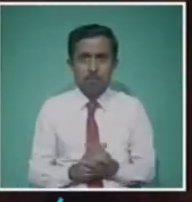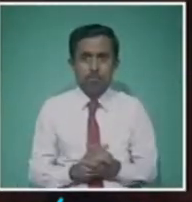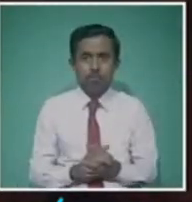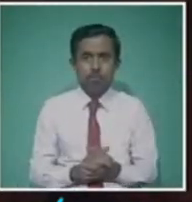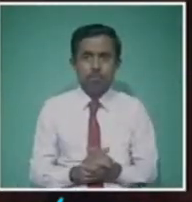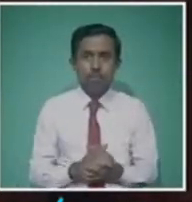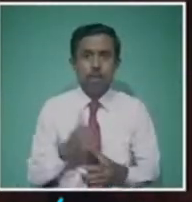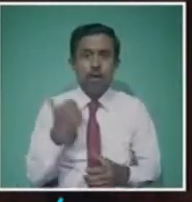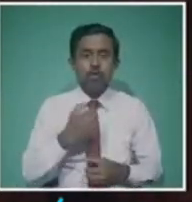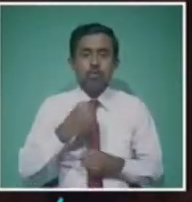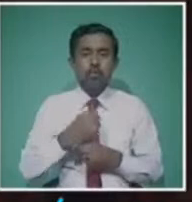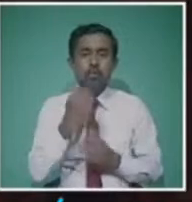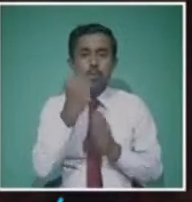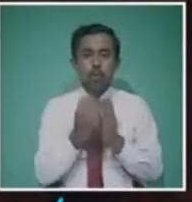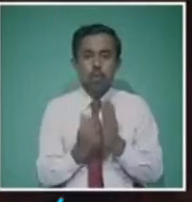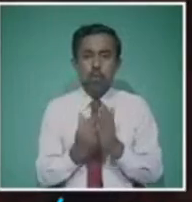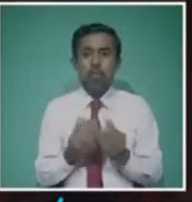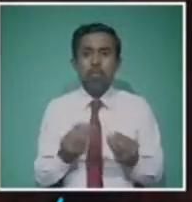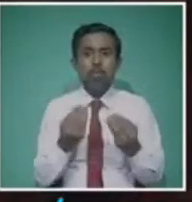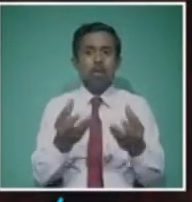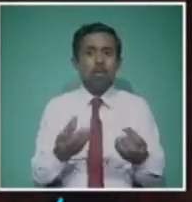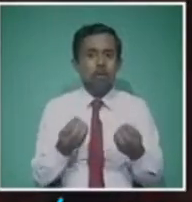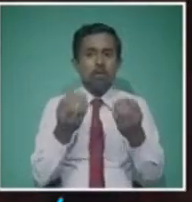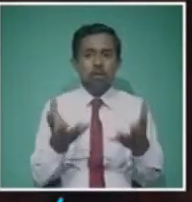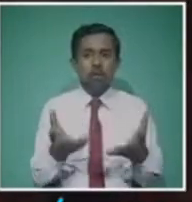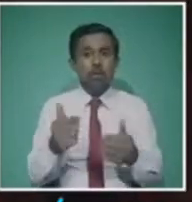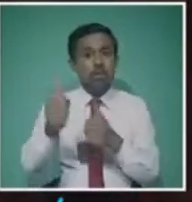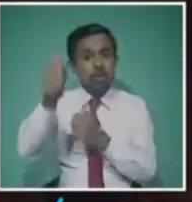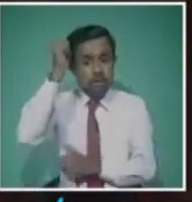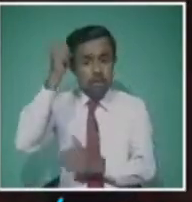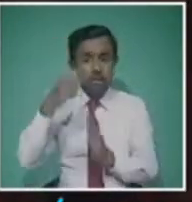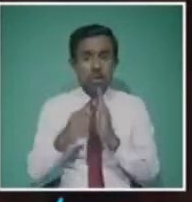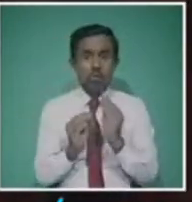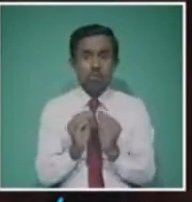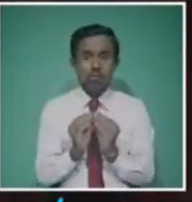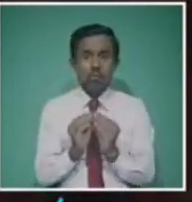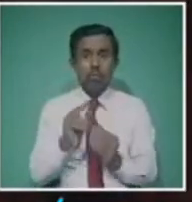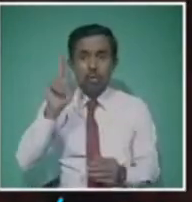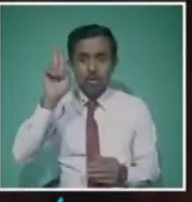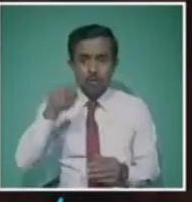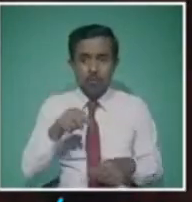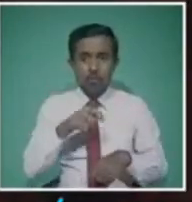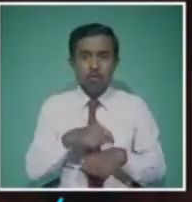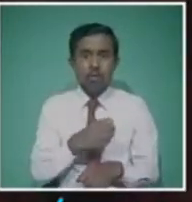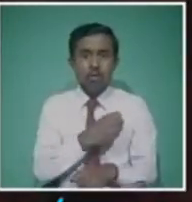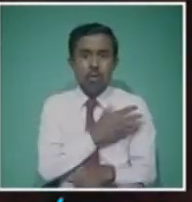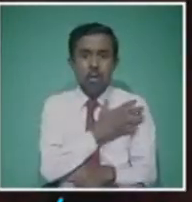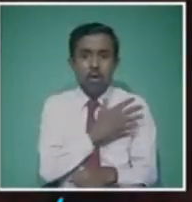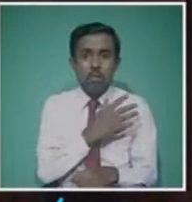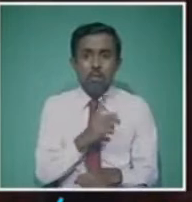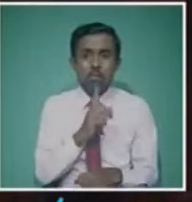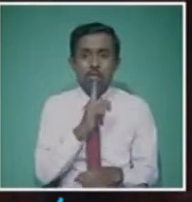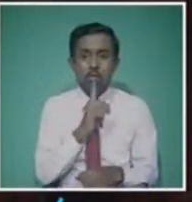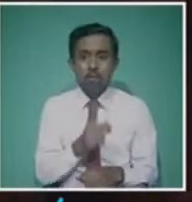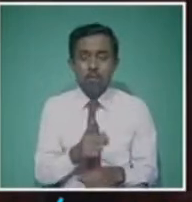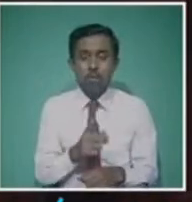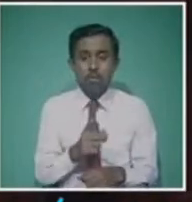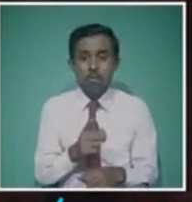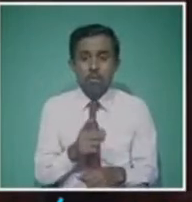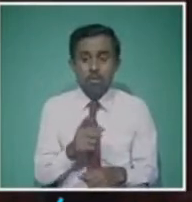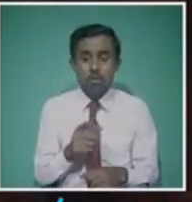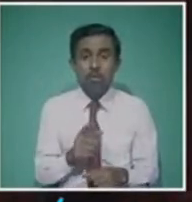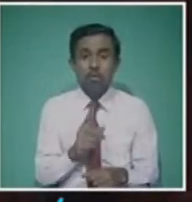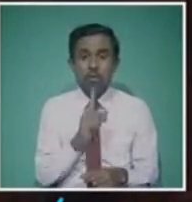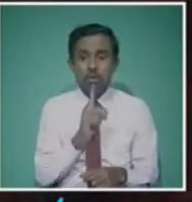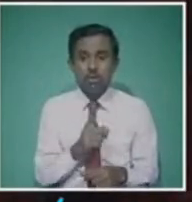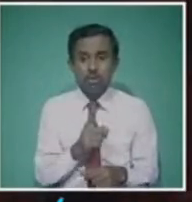విశేషం అలుత్ ఆండుగం వ్యవస్థావ లబాదినవ కేల ఎదా అపి శ్రీలంక పొజ్జన పెరుముని జయగ్రహణ గన్నకొట గోటాబి రాజపక్ష మెత్తమాగే సౌభాగ్య దక్కు ప్రతిపత్తి